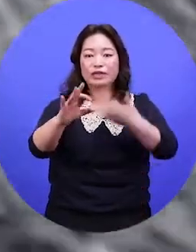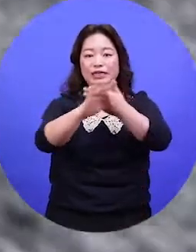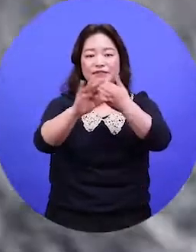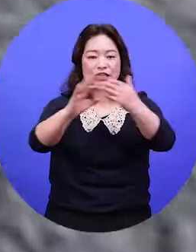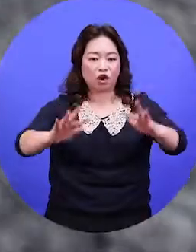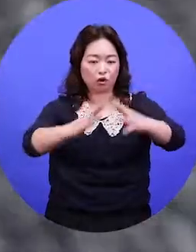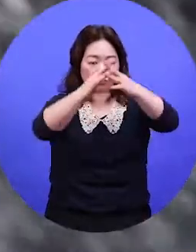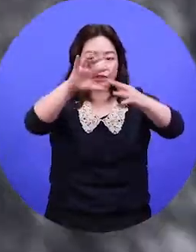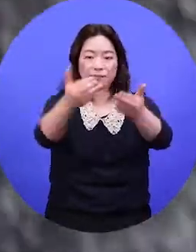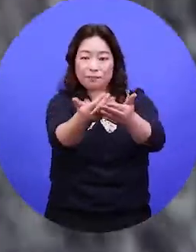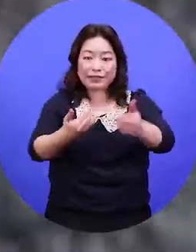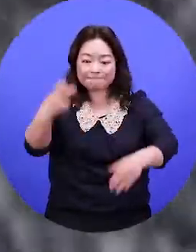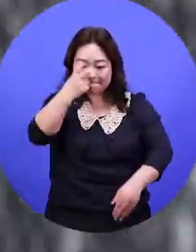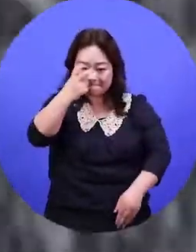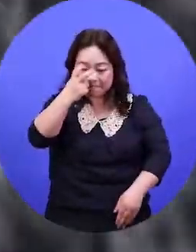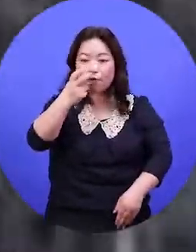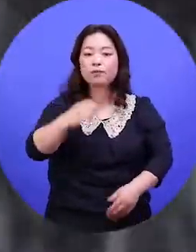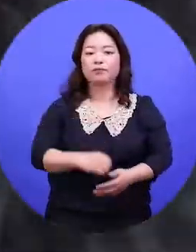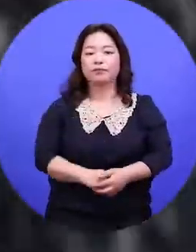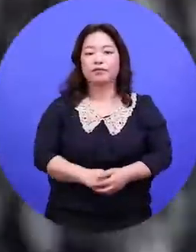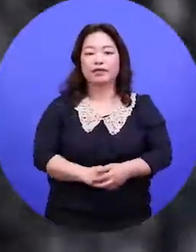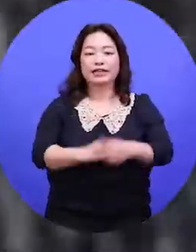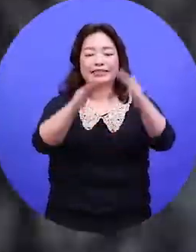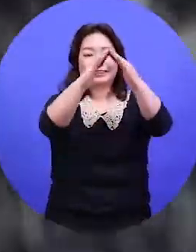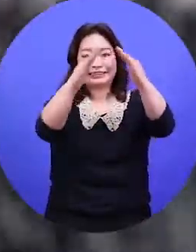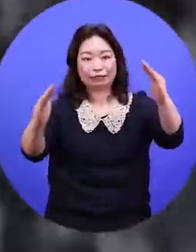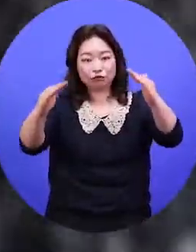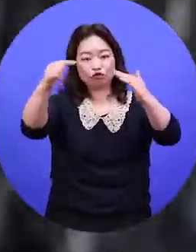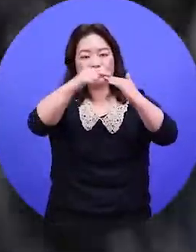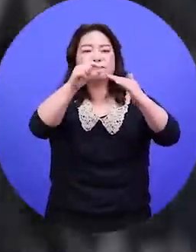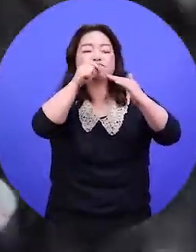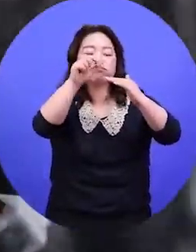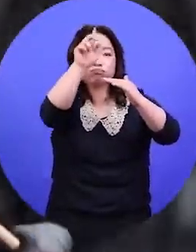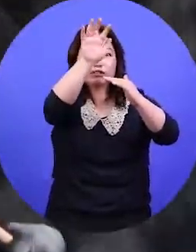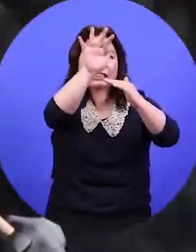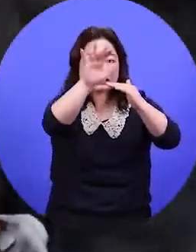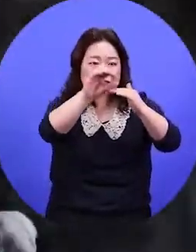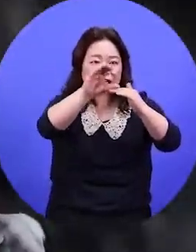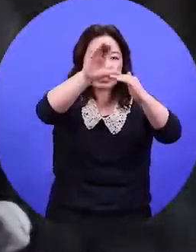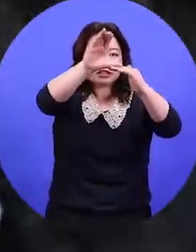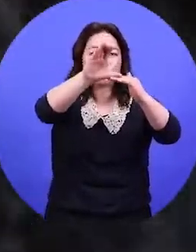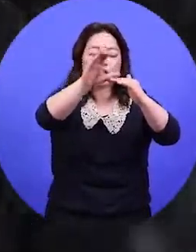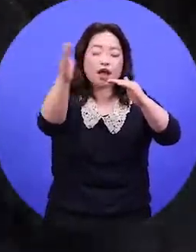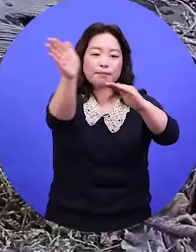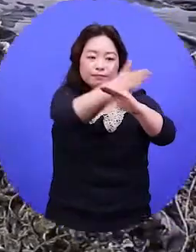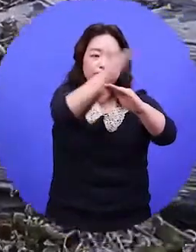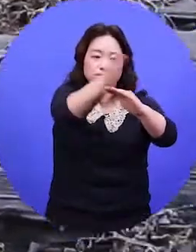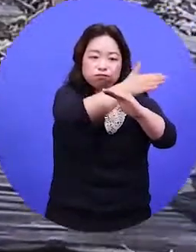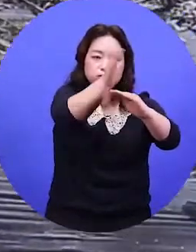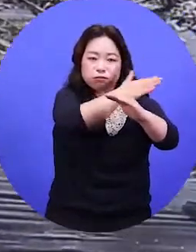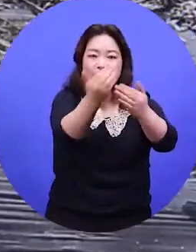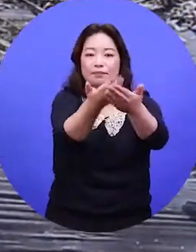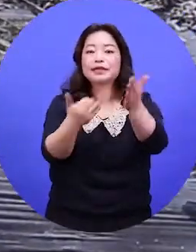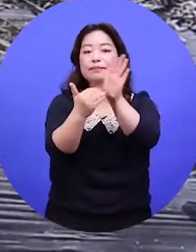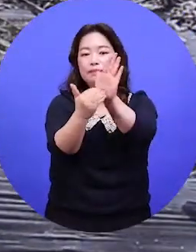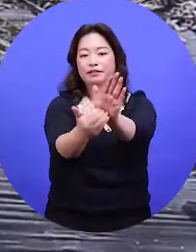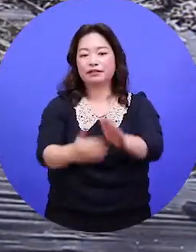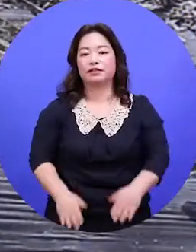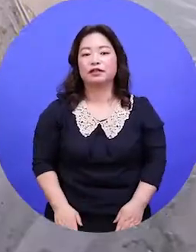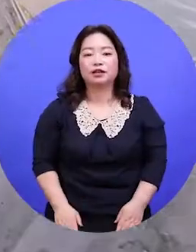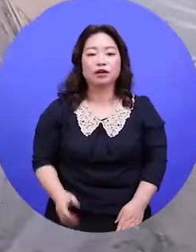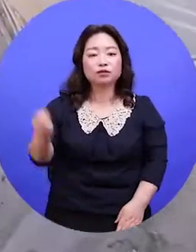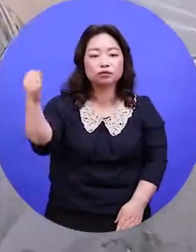가설 건축물 등은 미리 점검하고 지붕에 눈이 쌓이기 전에 치워 피해를 예방합니다.